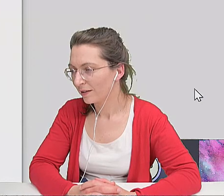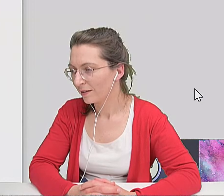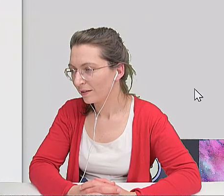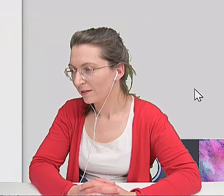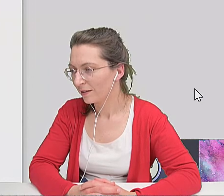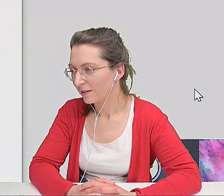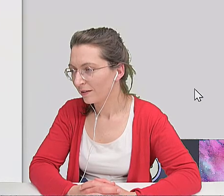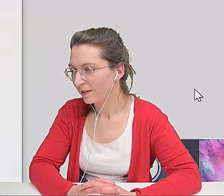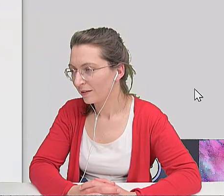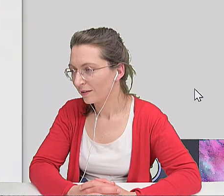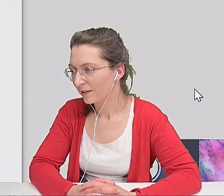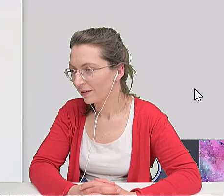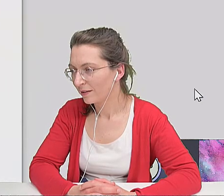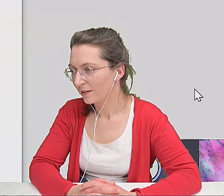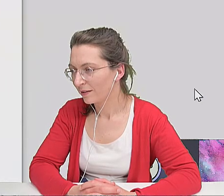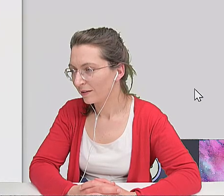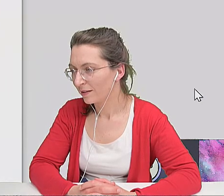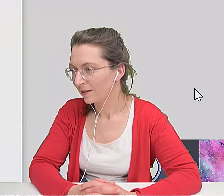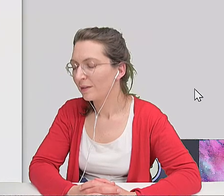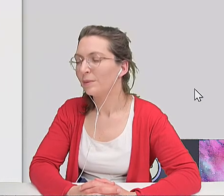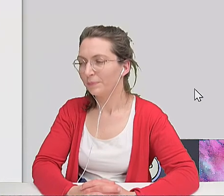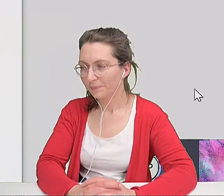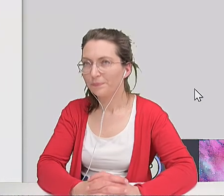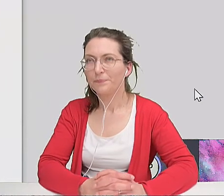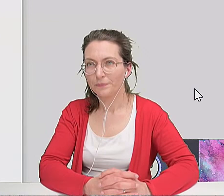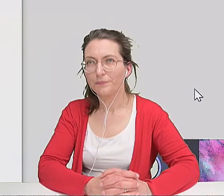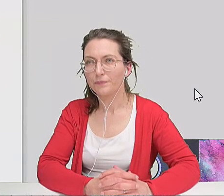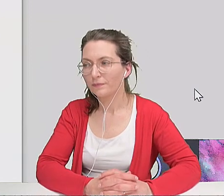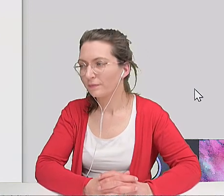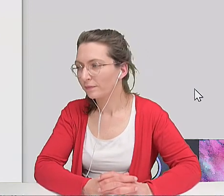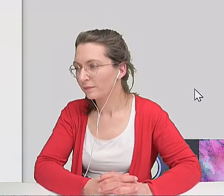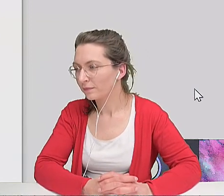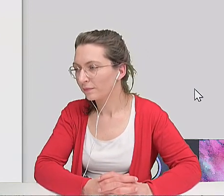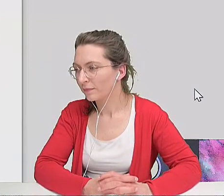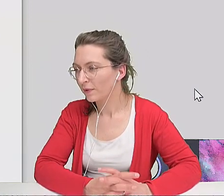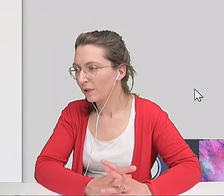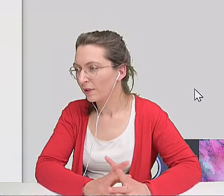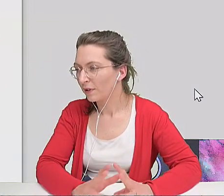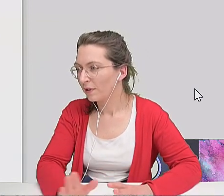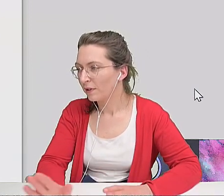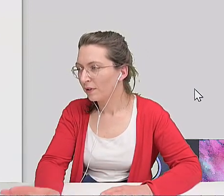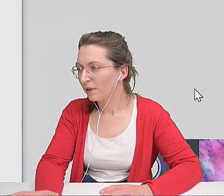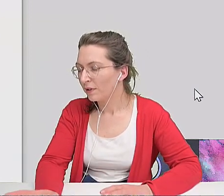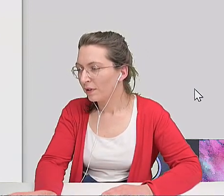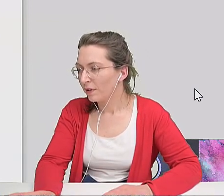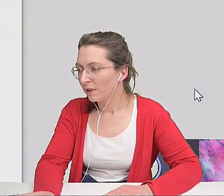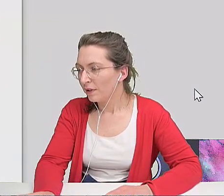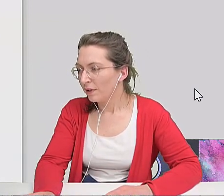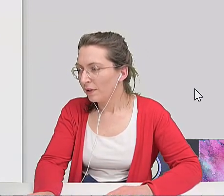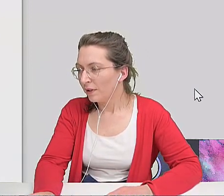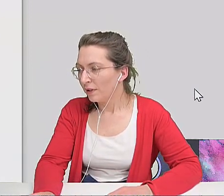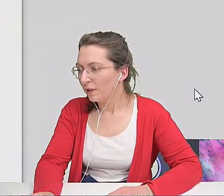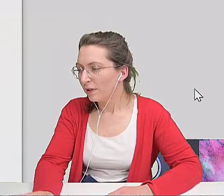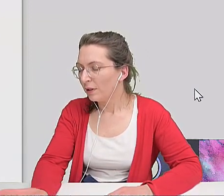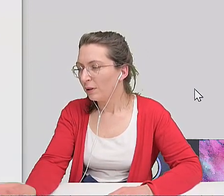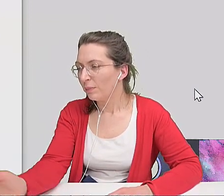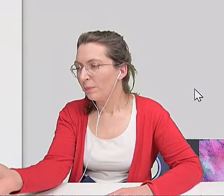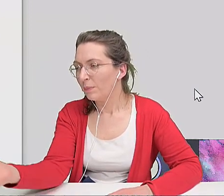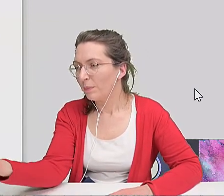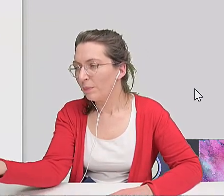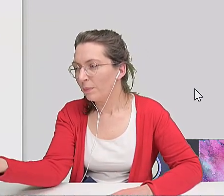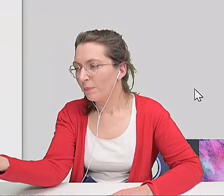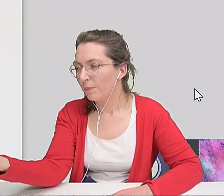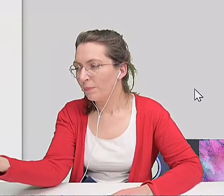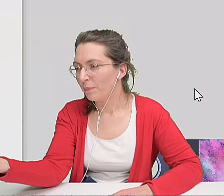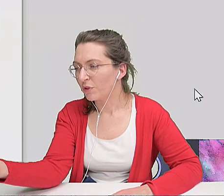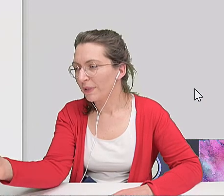nachher auch, wie man hier, das ist ganz klein zu lesen, Python auch zu Hause dann weitermachen kann. Ja, und hat man den Kurs durch, hat man schon eine richtig vernünftige Programmiersprache